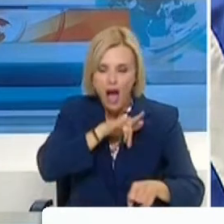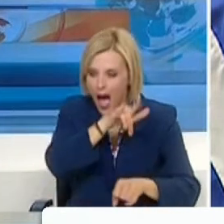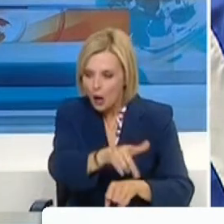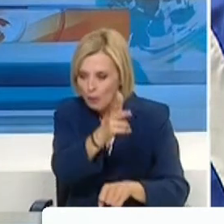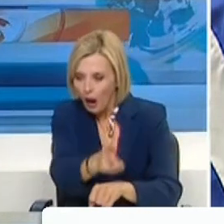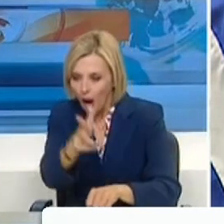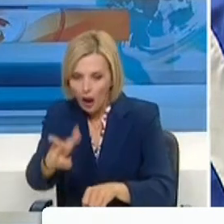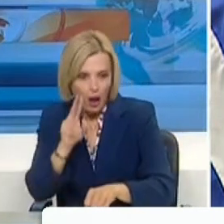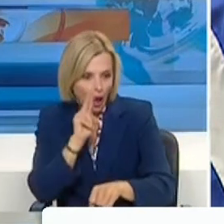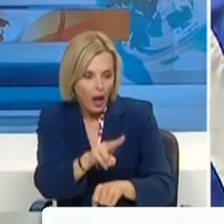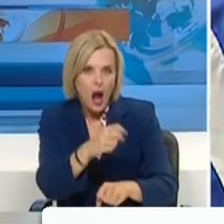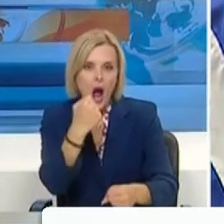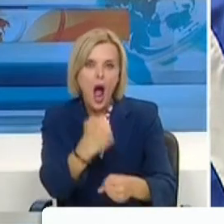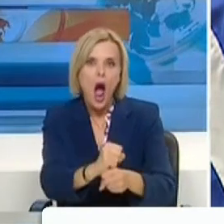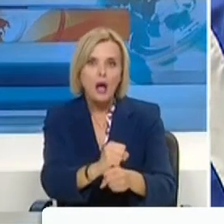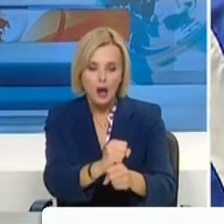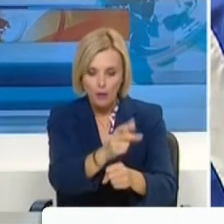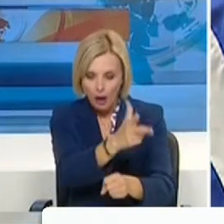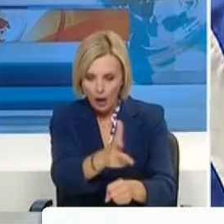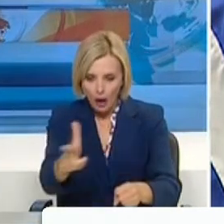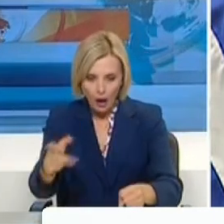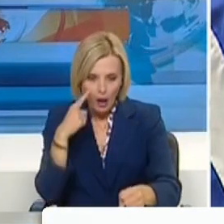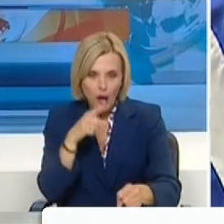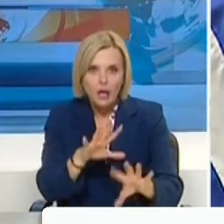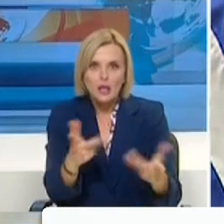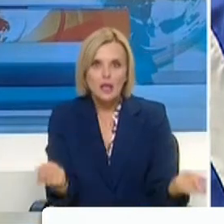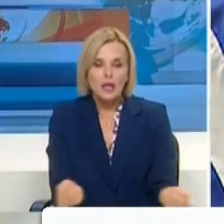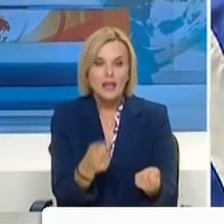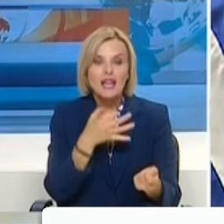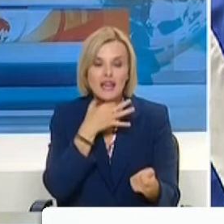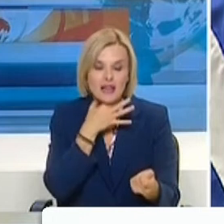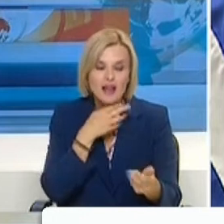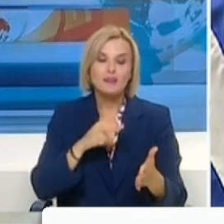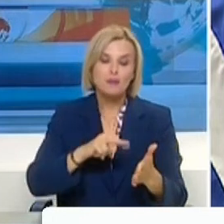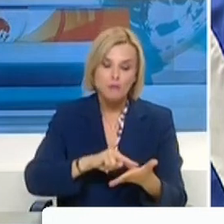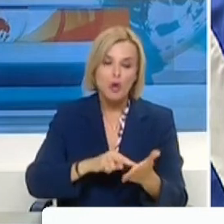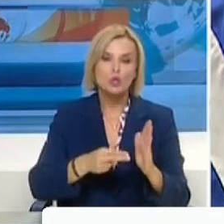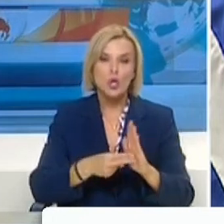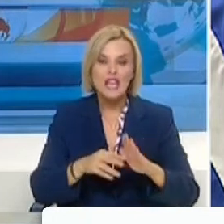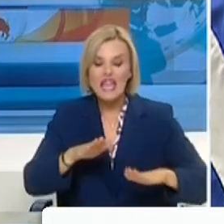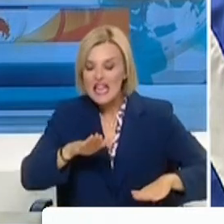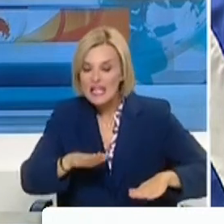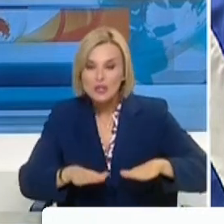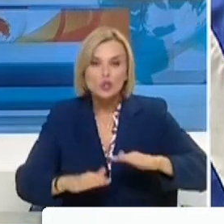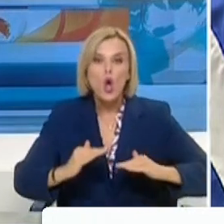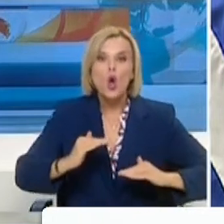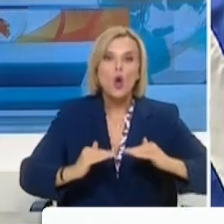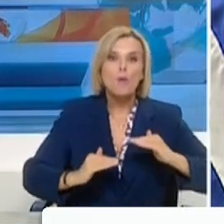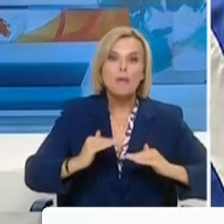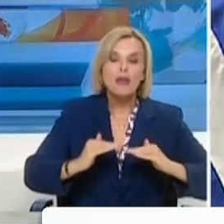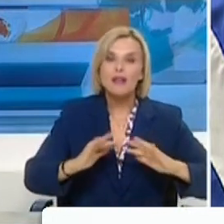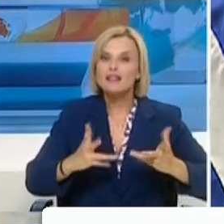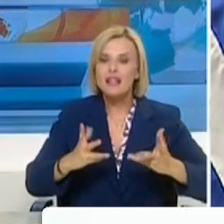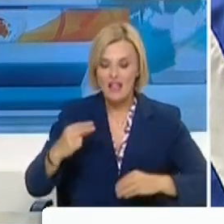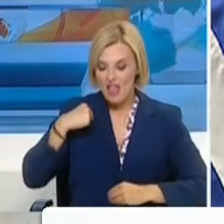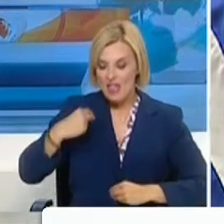αυτό για ένα τέτοιο τεράστιο χώρο της οικονομίας. Εγώ λέω ότι χρειάζεται προσοχή και μια ισορροπία μεταξύ δημόσιας υγείας και οικονομίας. Δεν